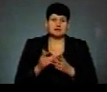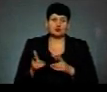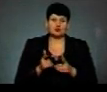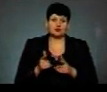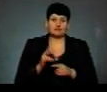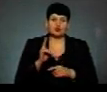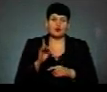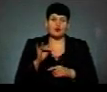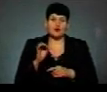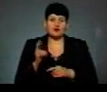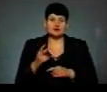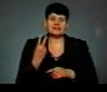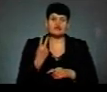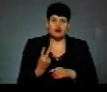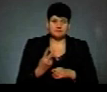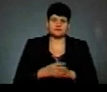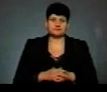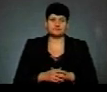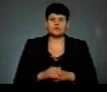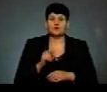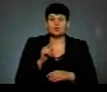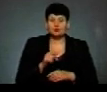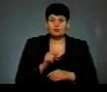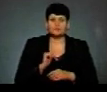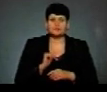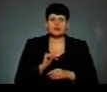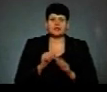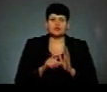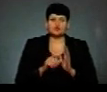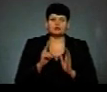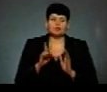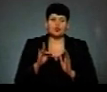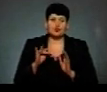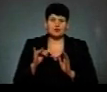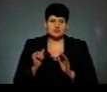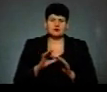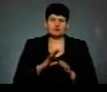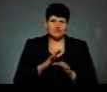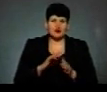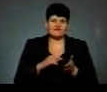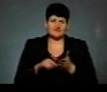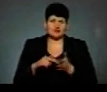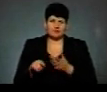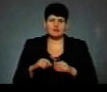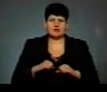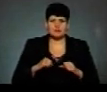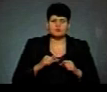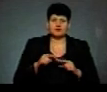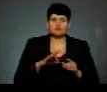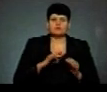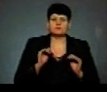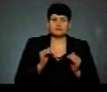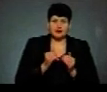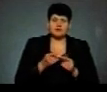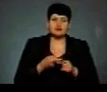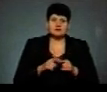крок 2. Тому так чи інакше, на шостому курсі з тої чи іншої причини бувають відрахування. Звісно, ми намагаємося, щоб їх було небагато, але